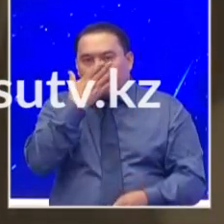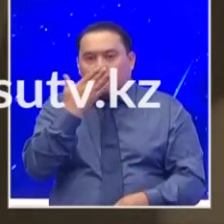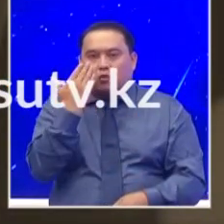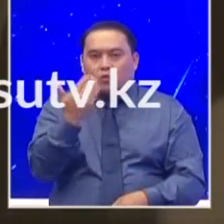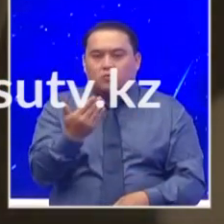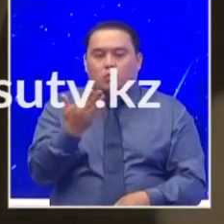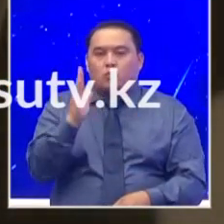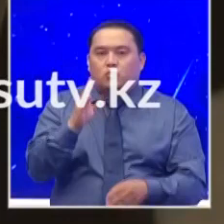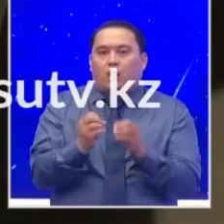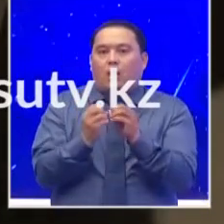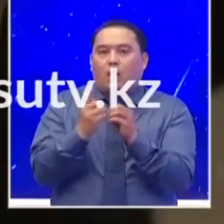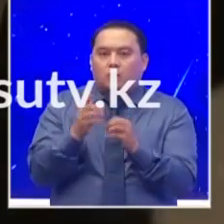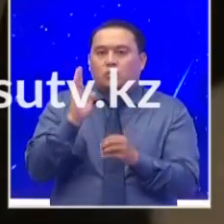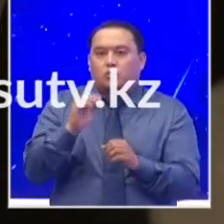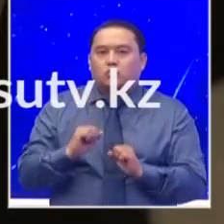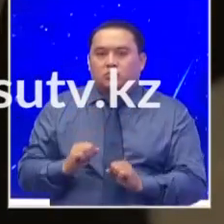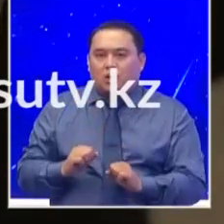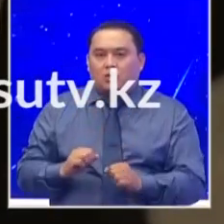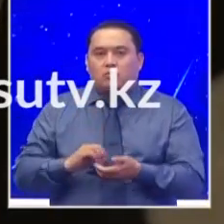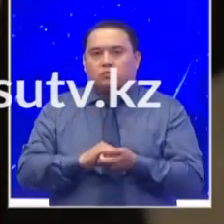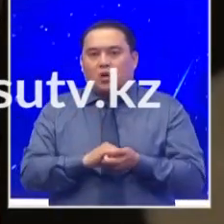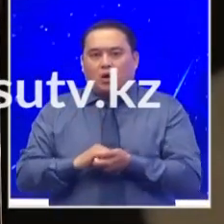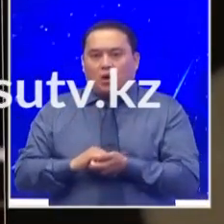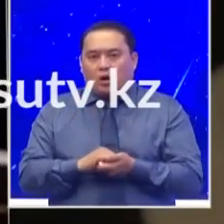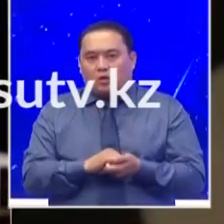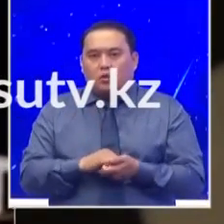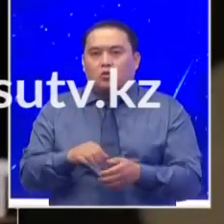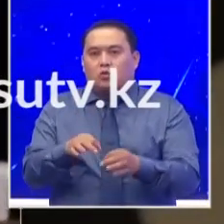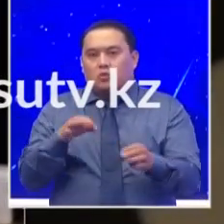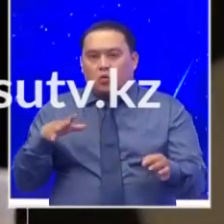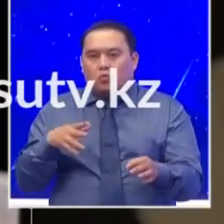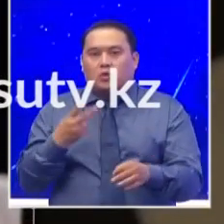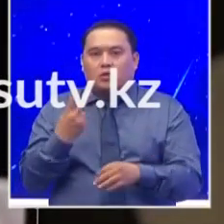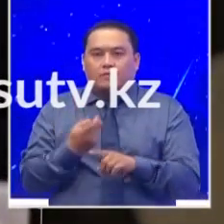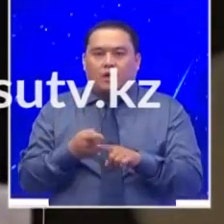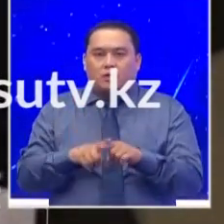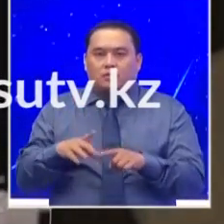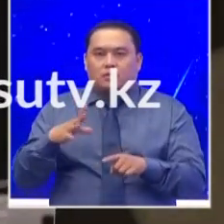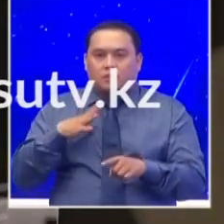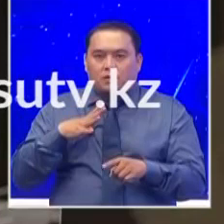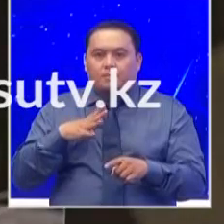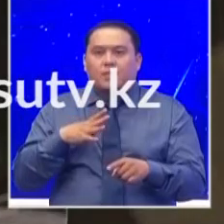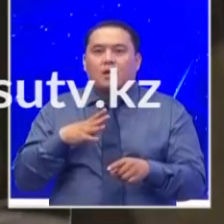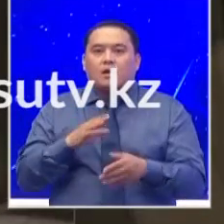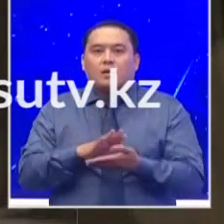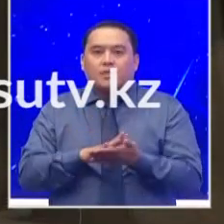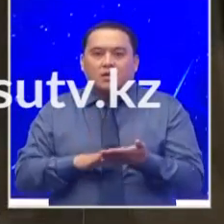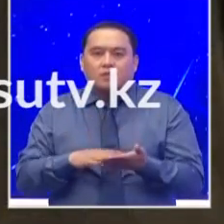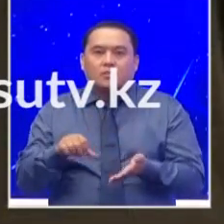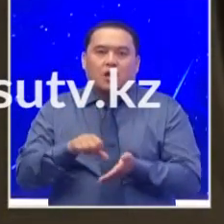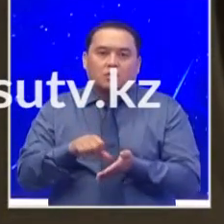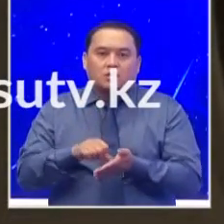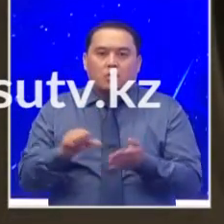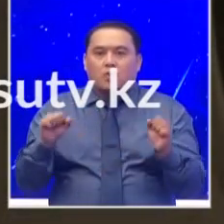лицензий. Среди тех, кто будет защищать честь страны – 4 лучника, 1 борец греко-римского стиля, а также